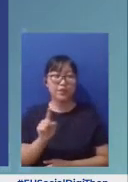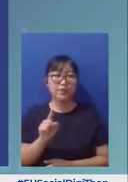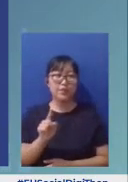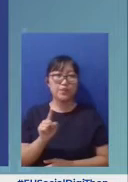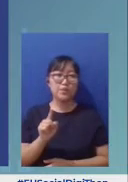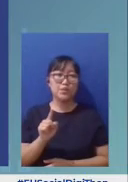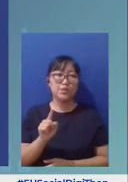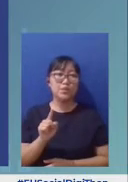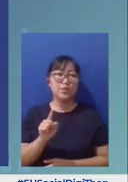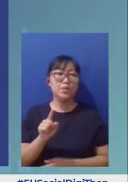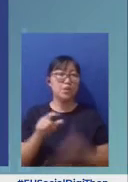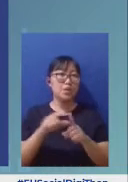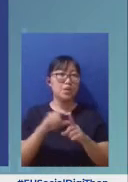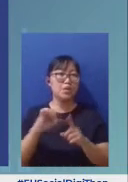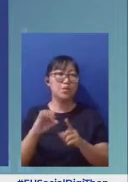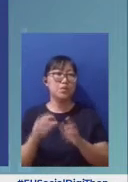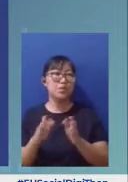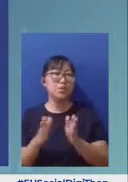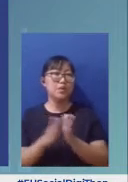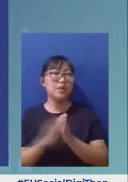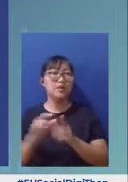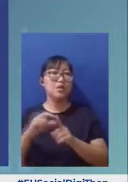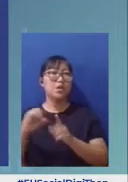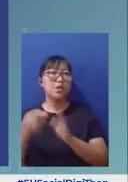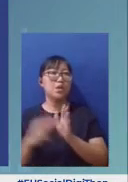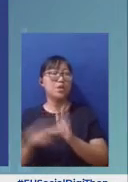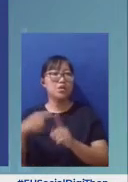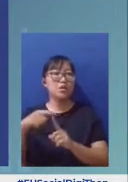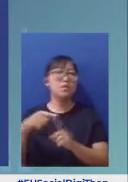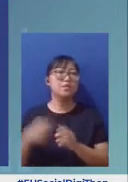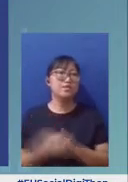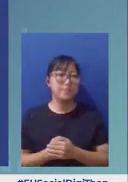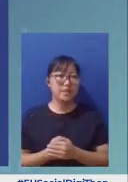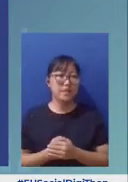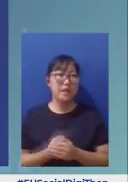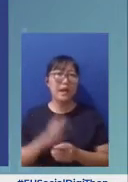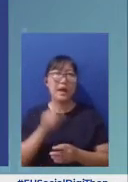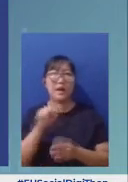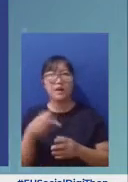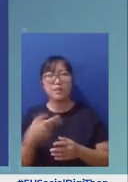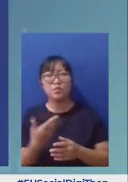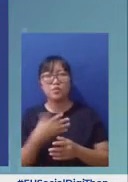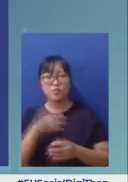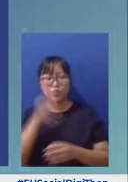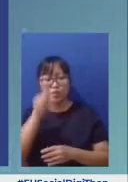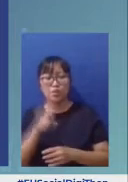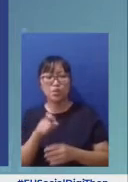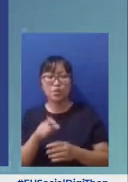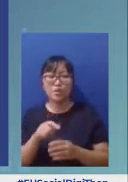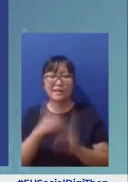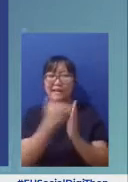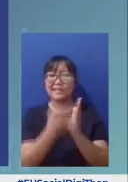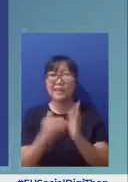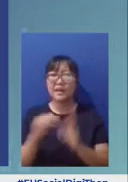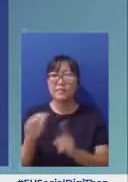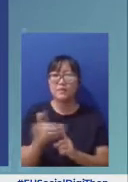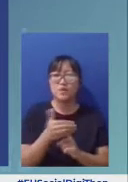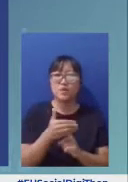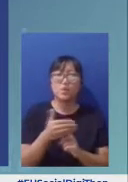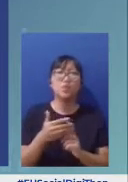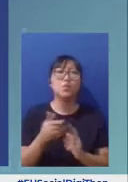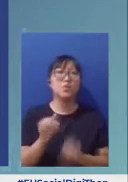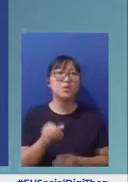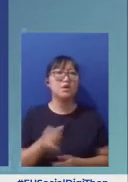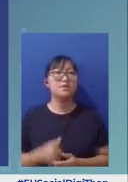hal digital ini bisa terkait dengan soal data protection misalnya, hal-hal seperti itu. Sebagai penutup,